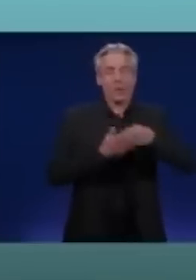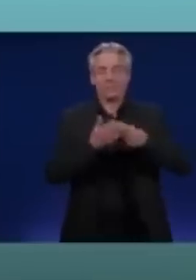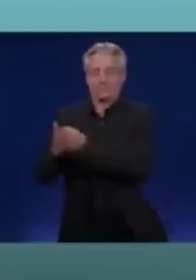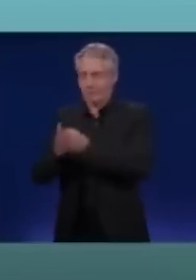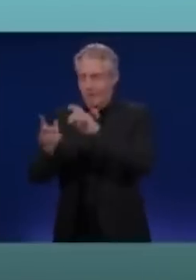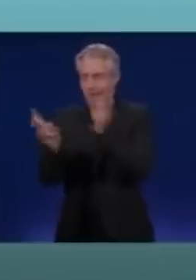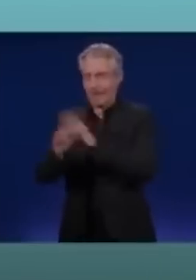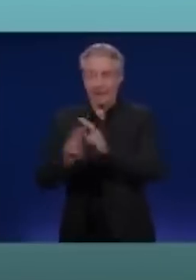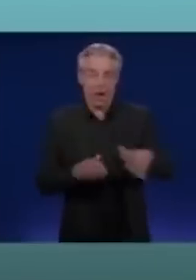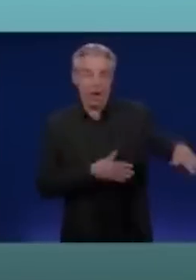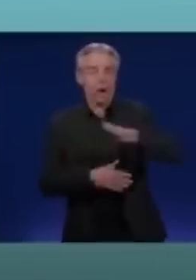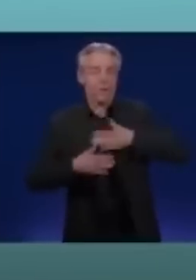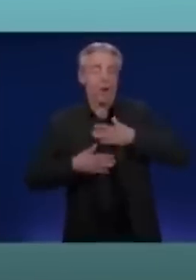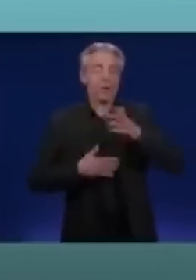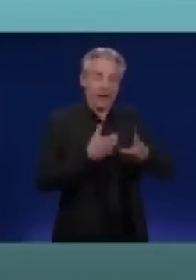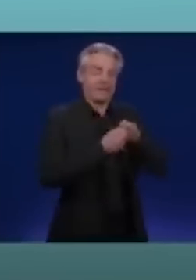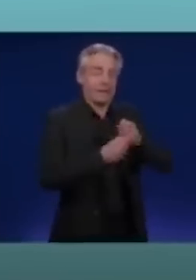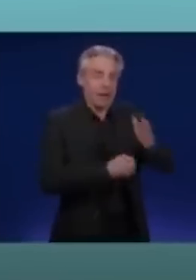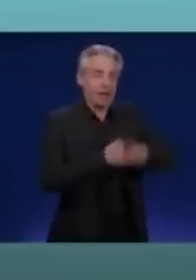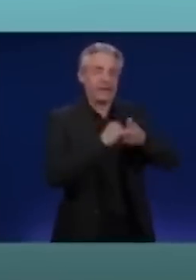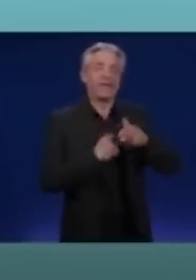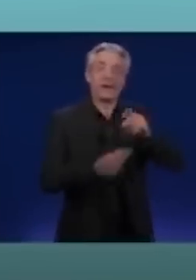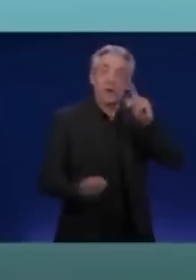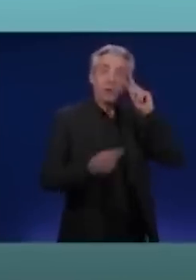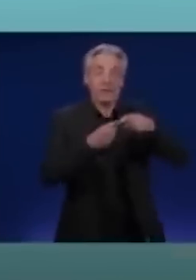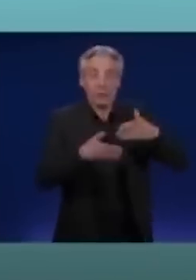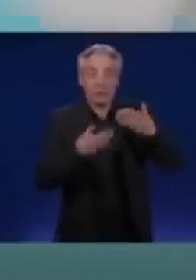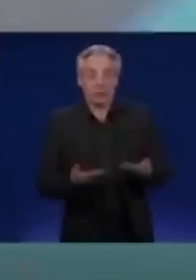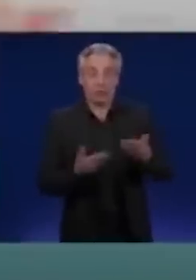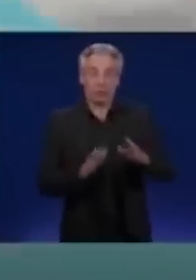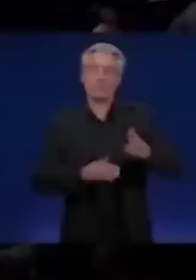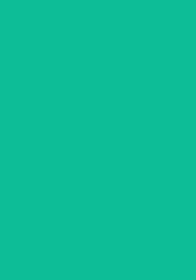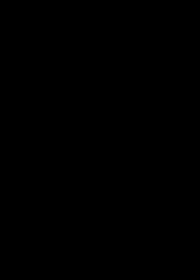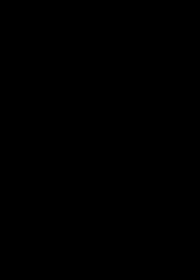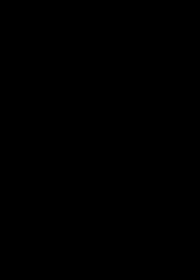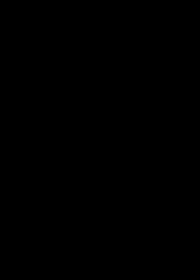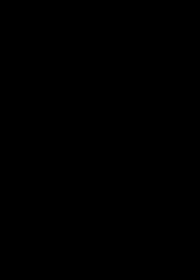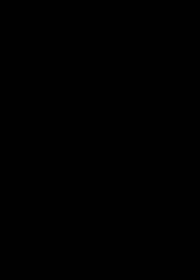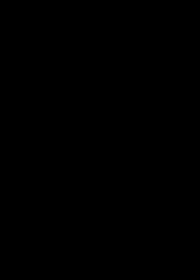droite à leur peur et aux défis du temps. Comptez sur moi.